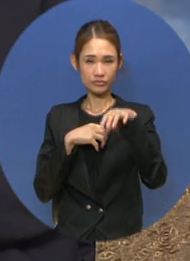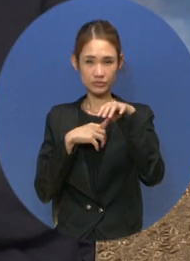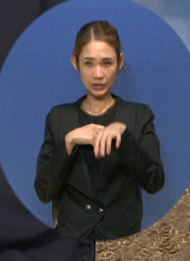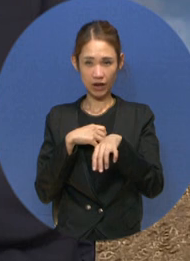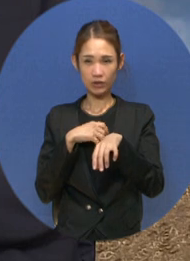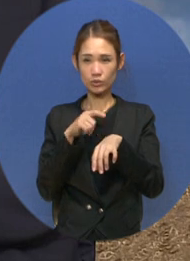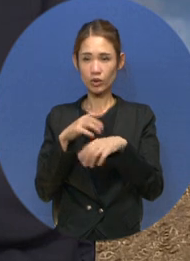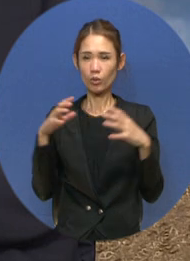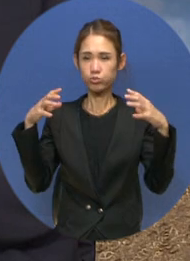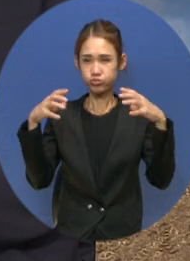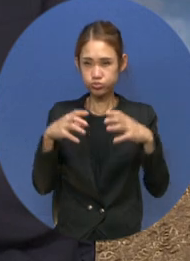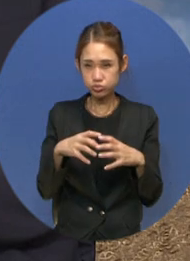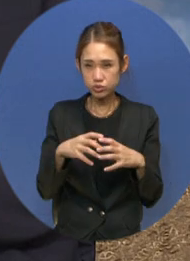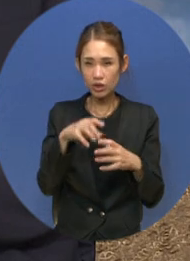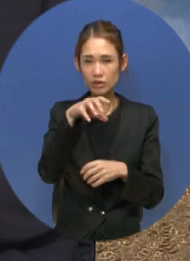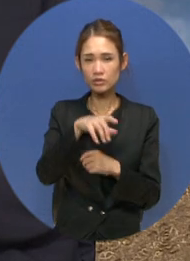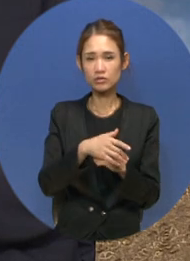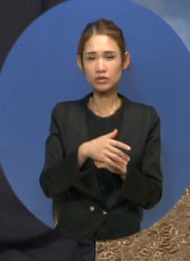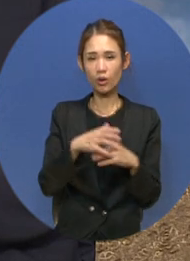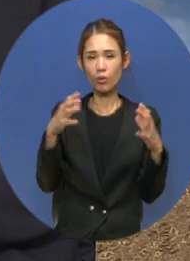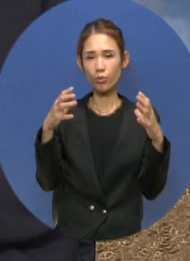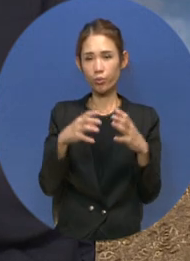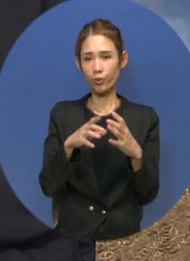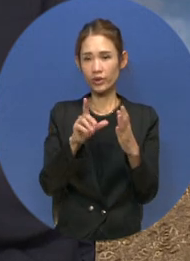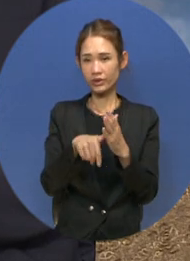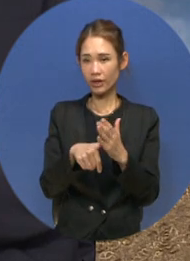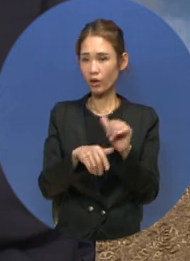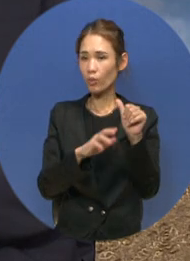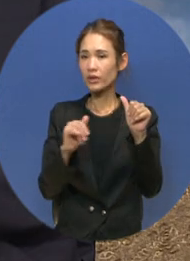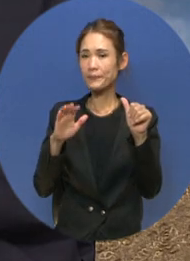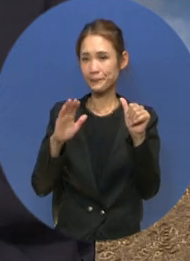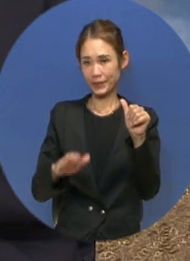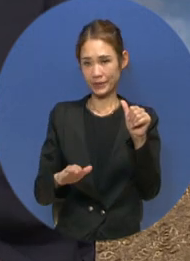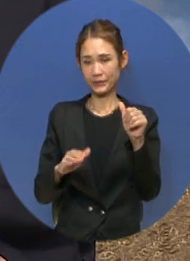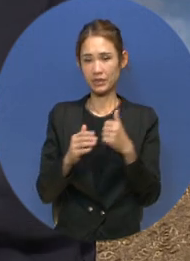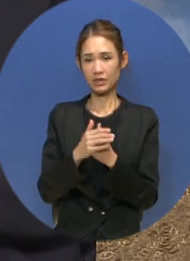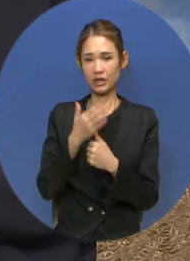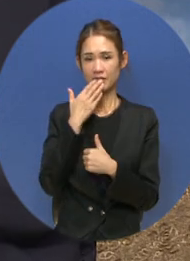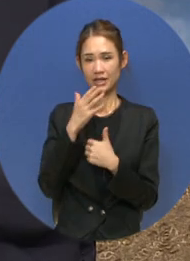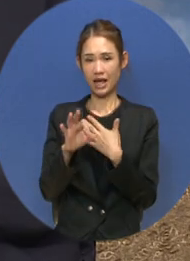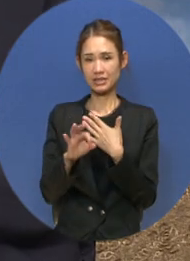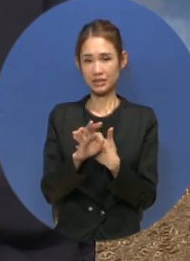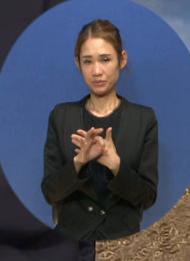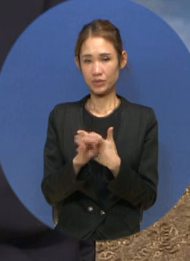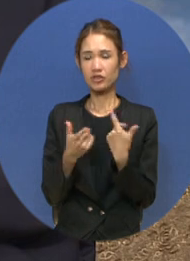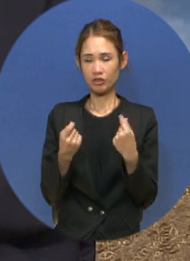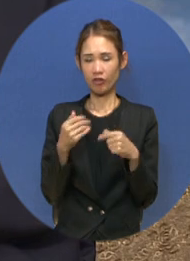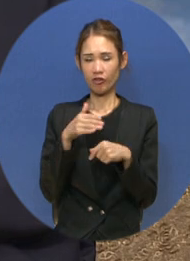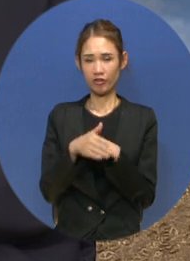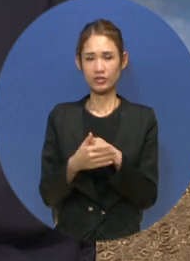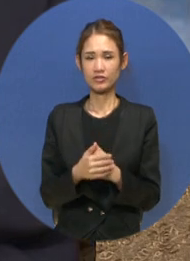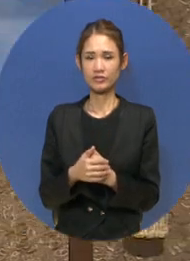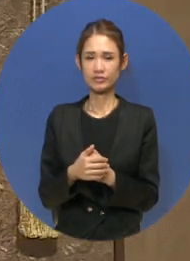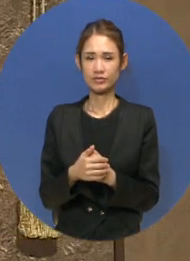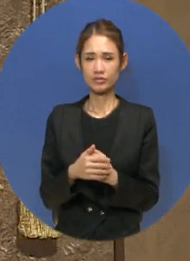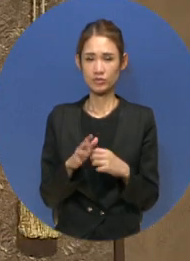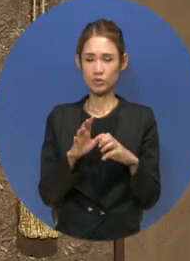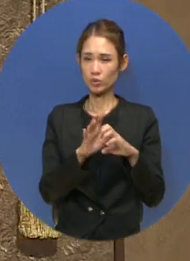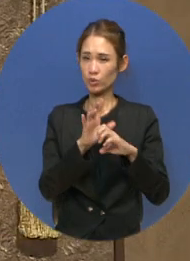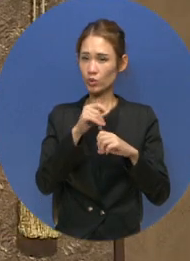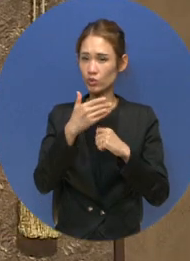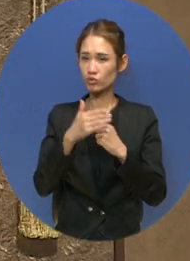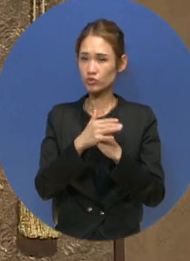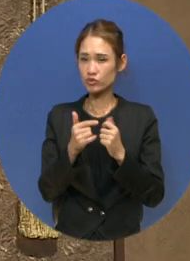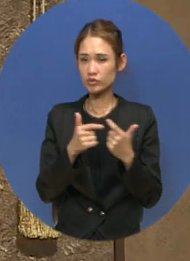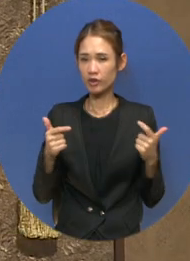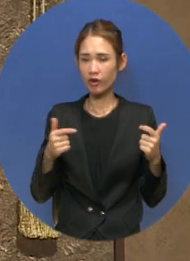장소에 이렇게 밀집된 네. 시설에서 모일 때는 5인 미만으로 네, 가능하면 해서. 그렇게 하고 있고요. 예. 이 코로나가 우리에게 준 여러